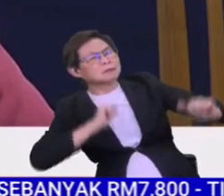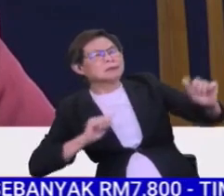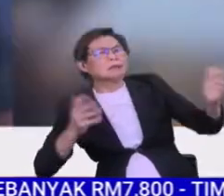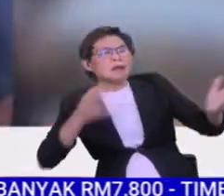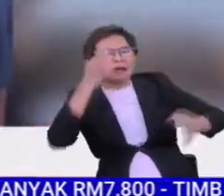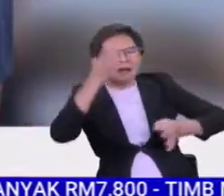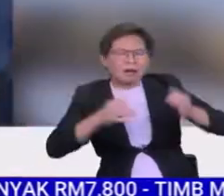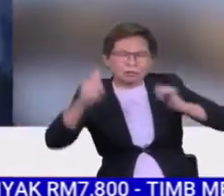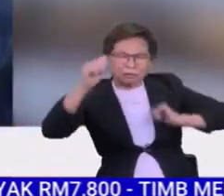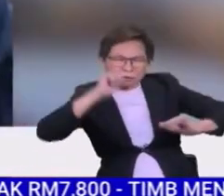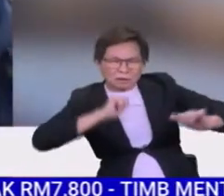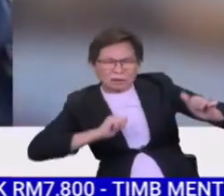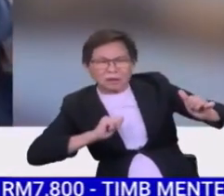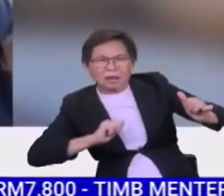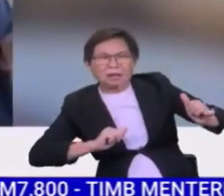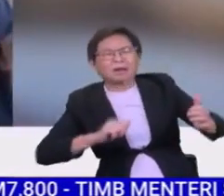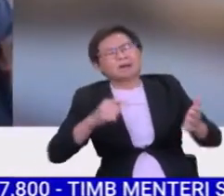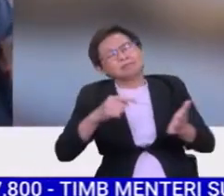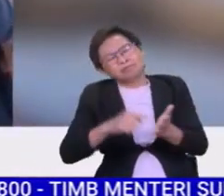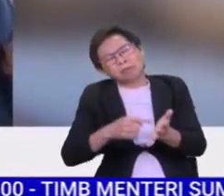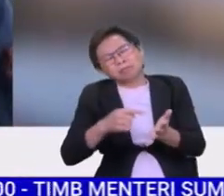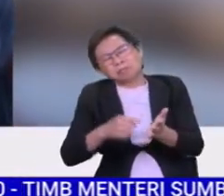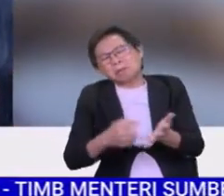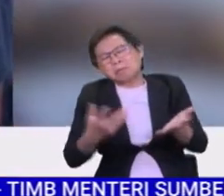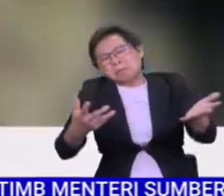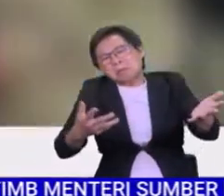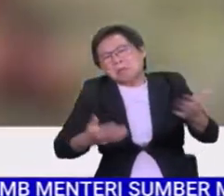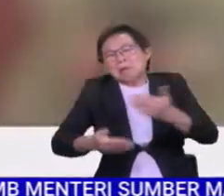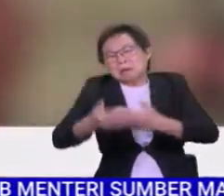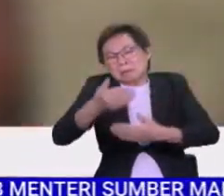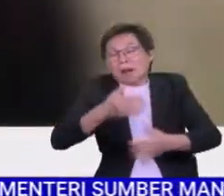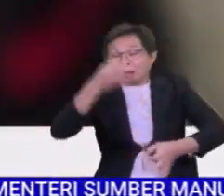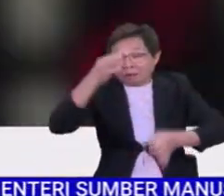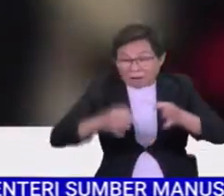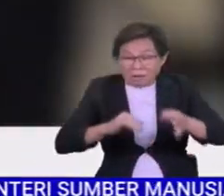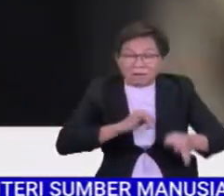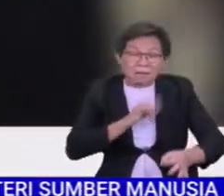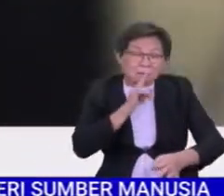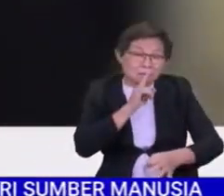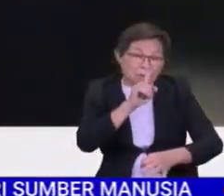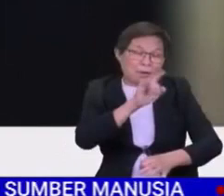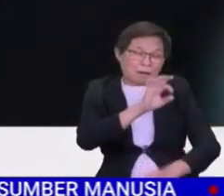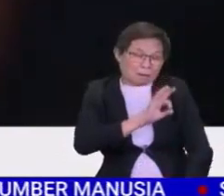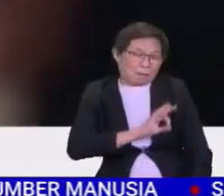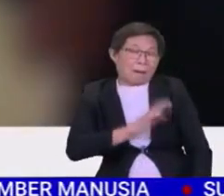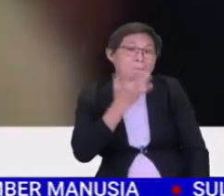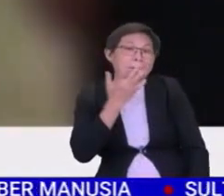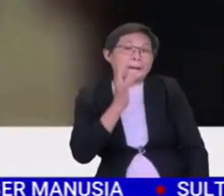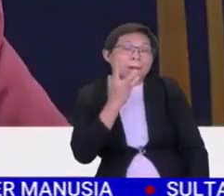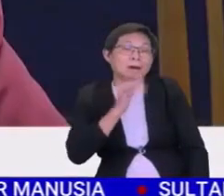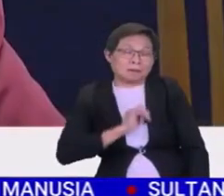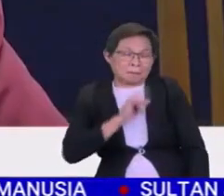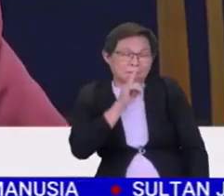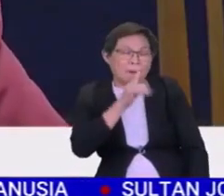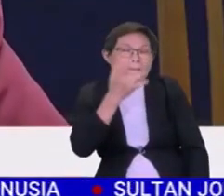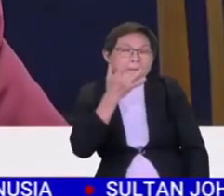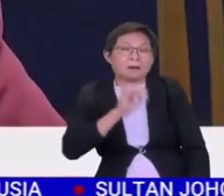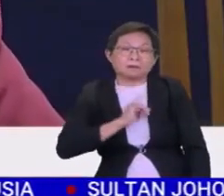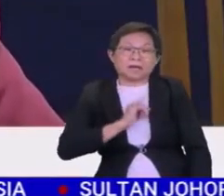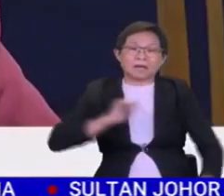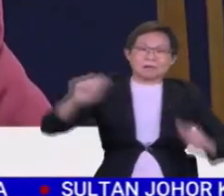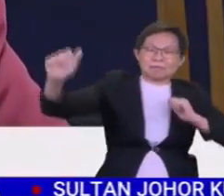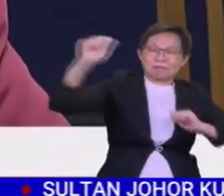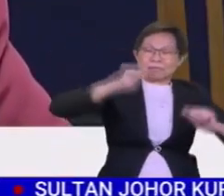sebagai orang ala kadar mungkin di sebaliknya lah tapi saya memang beruntung menjadi penggiat